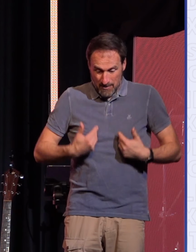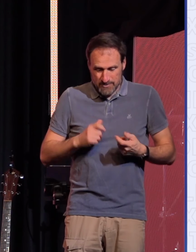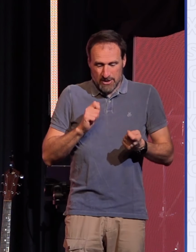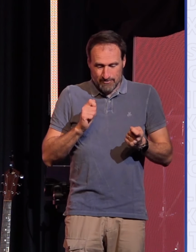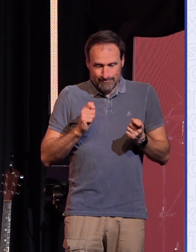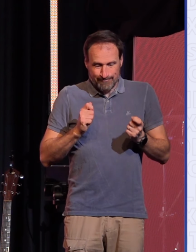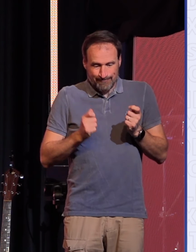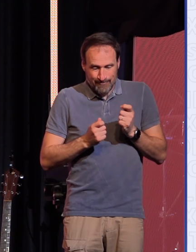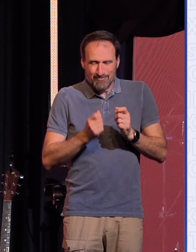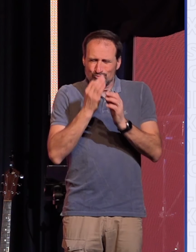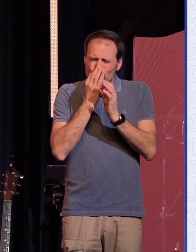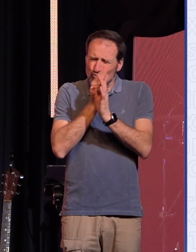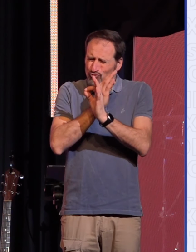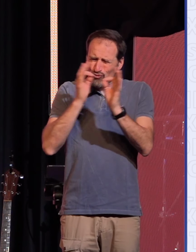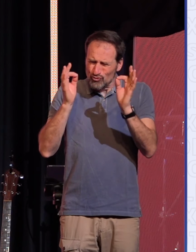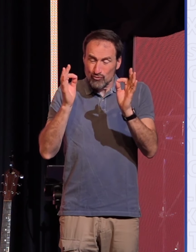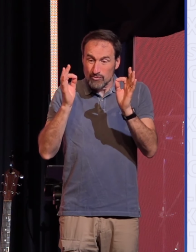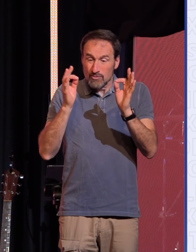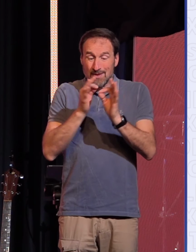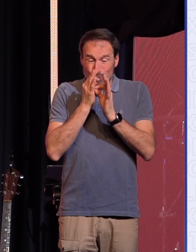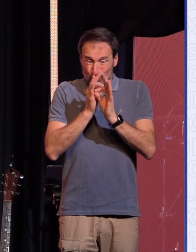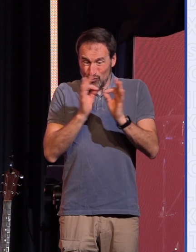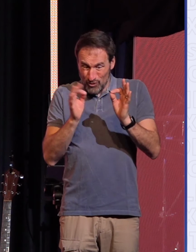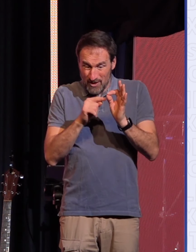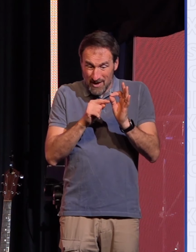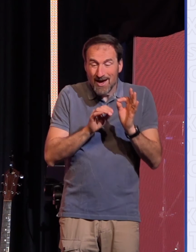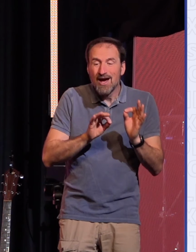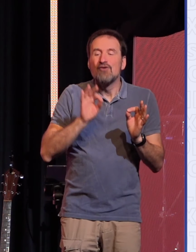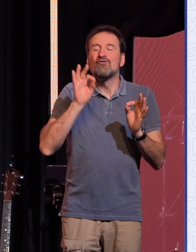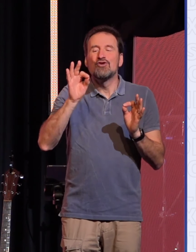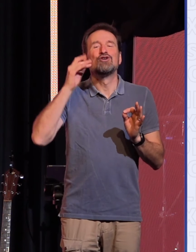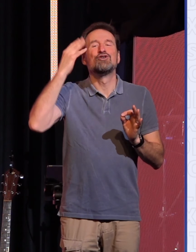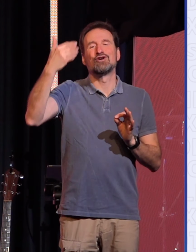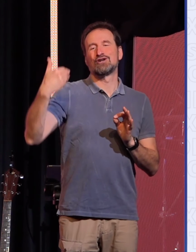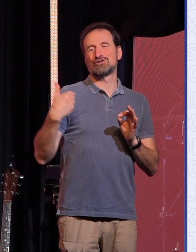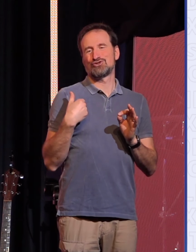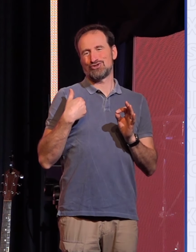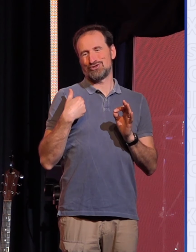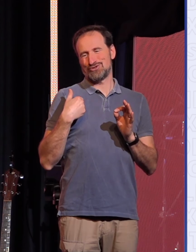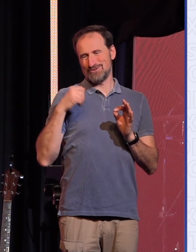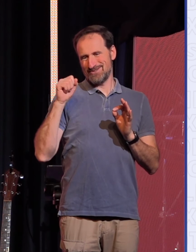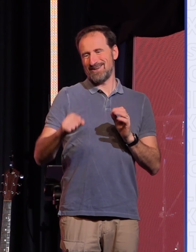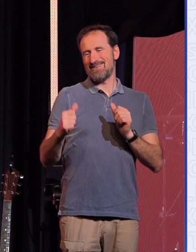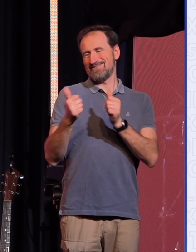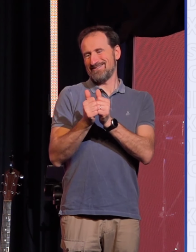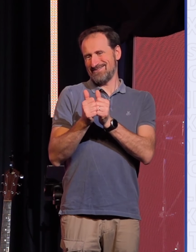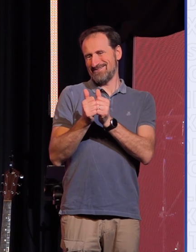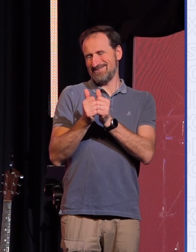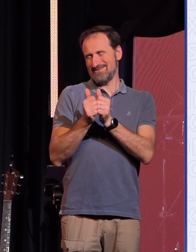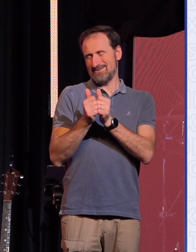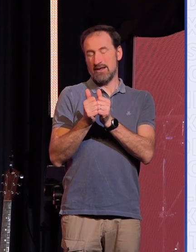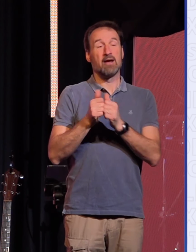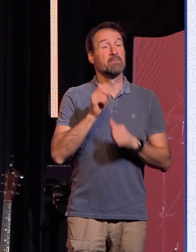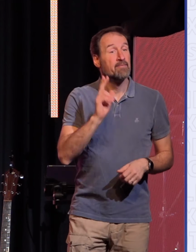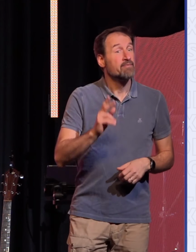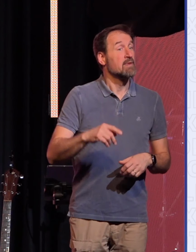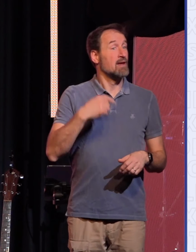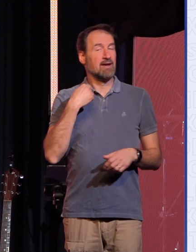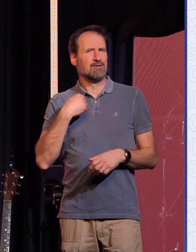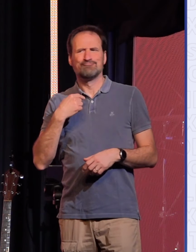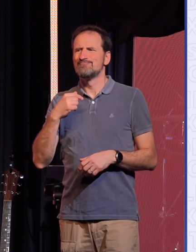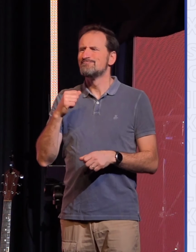Und ein guter Freund von mir, der liebe Frankie, der ist, glaube ich, heute nicht da, Frank Becker, der hat vor vielen Jahren mal, haben wir mal